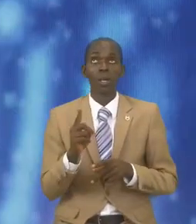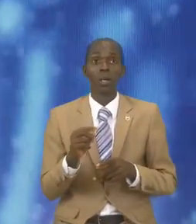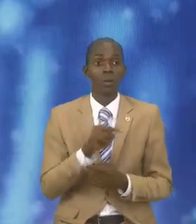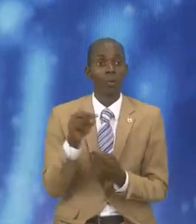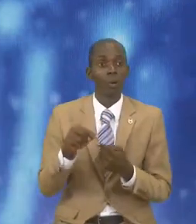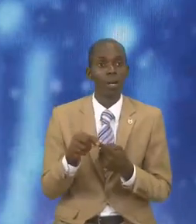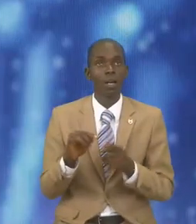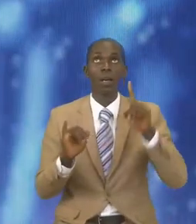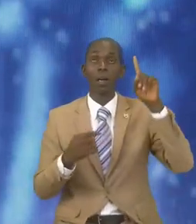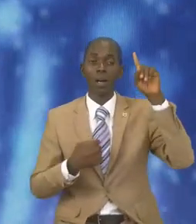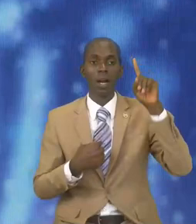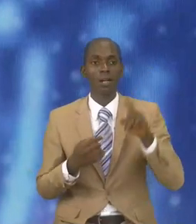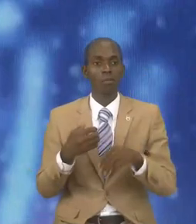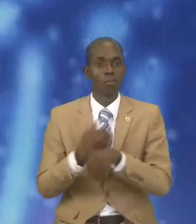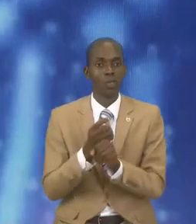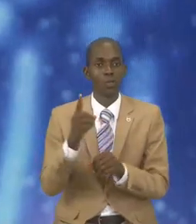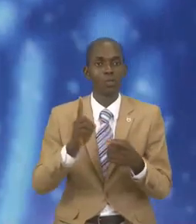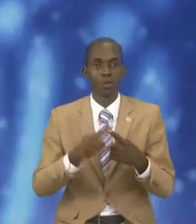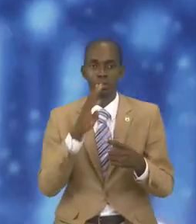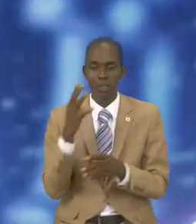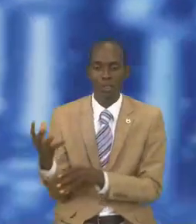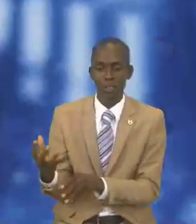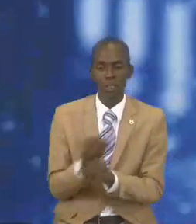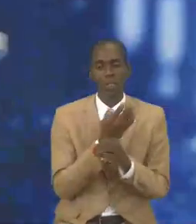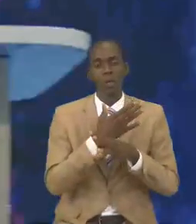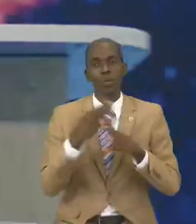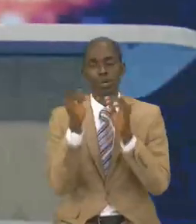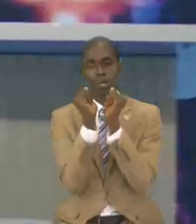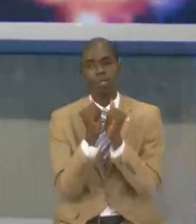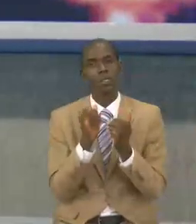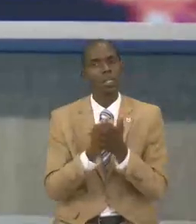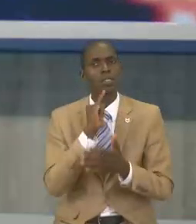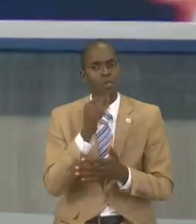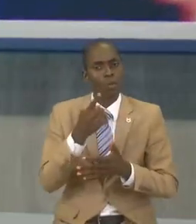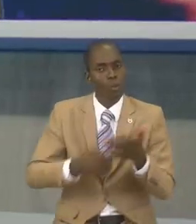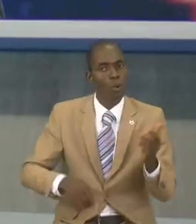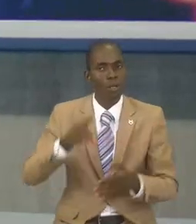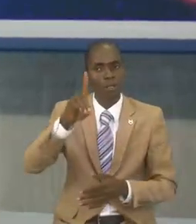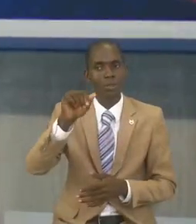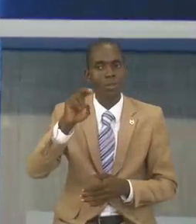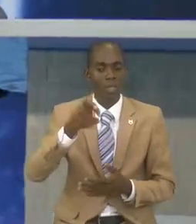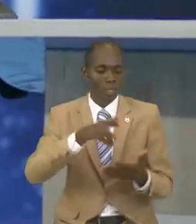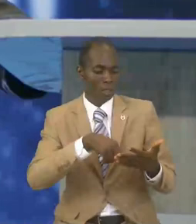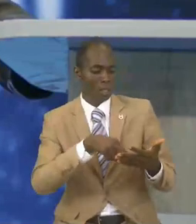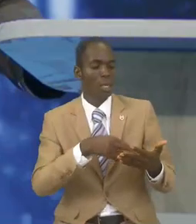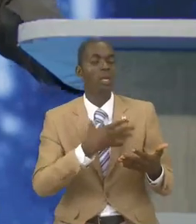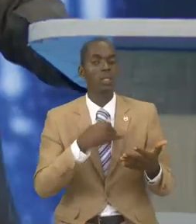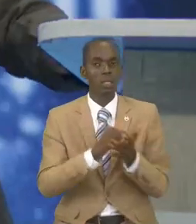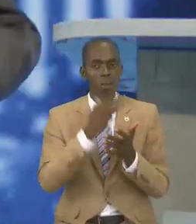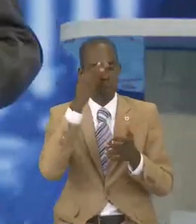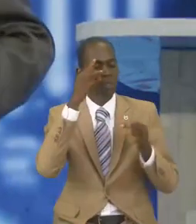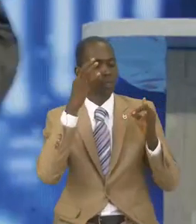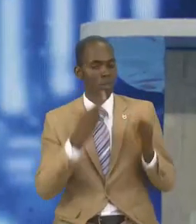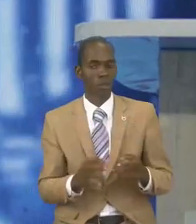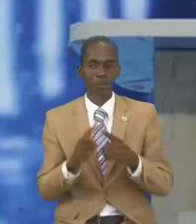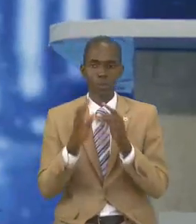Je vous ai fait aller en captivité. C'est ce que Daniel a lu et c'est pourquoi il a pris sa décision. Voyez ce que